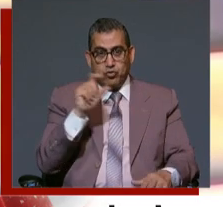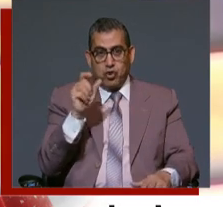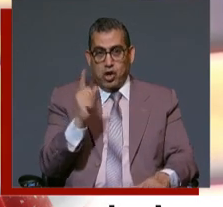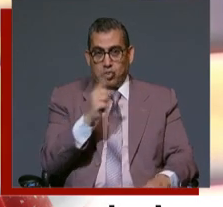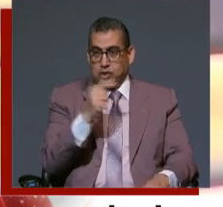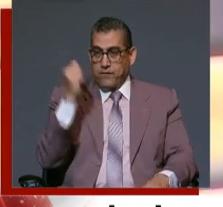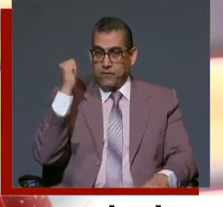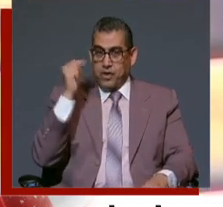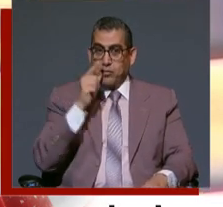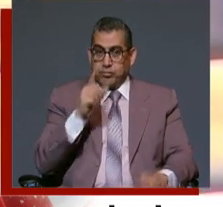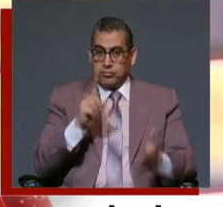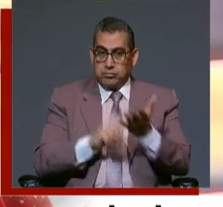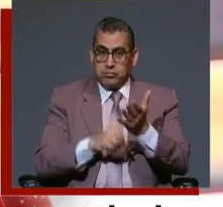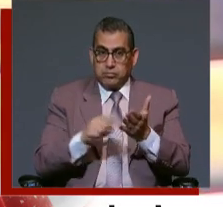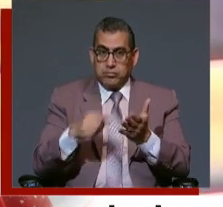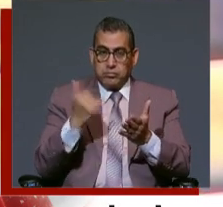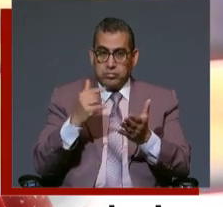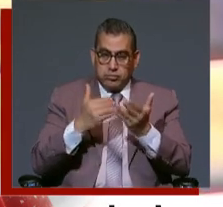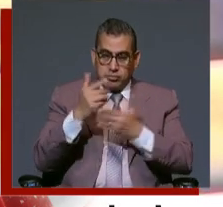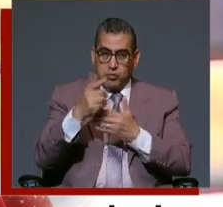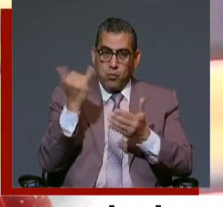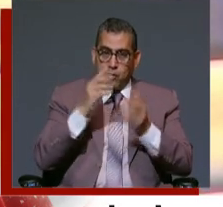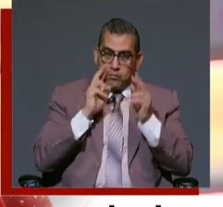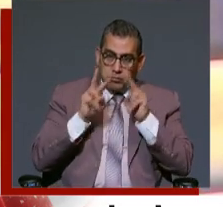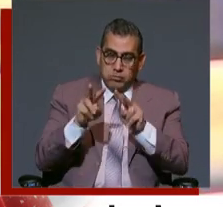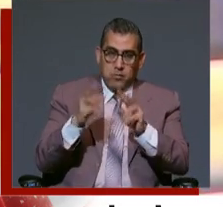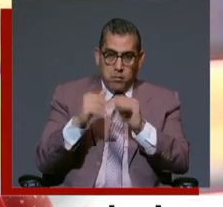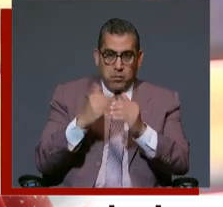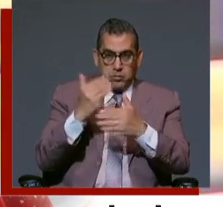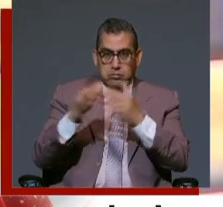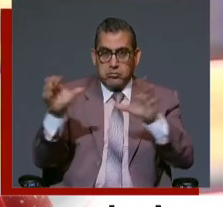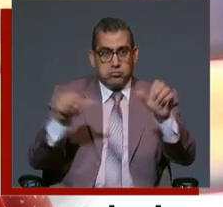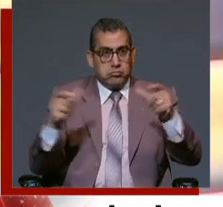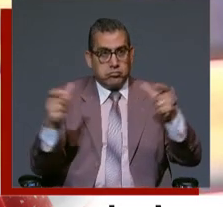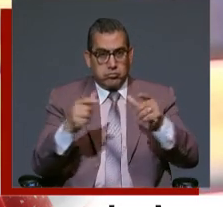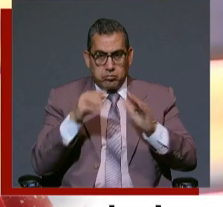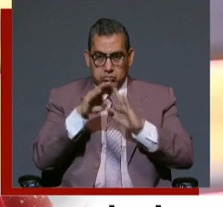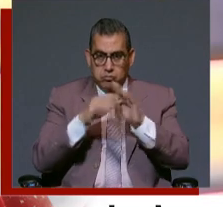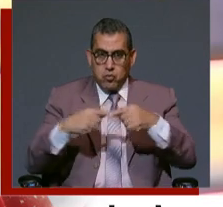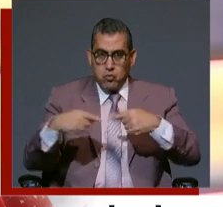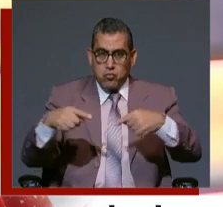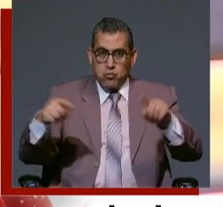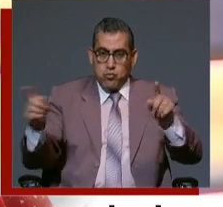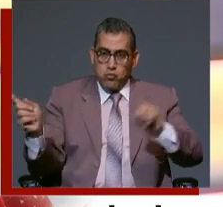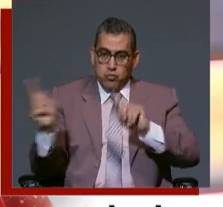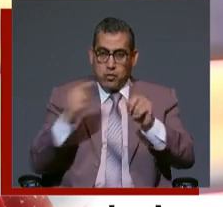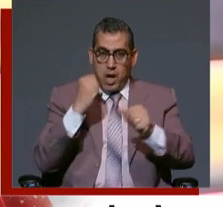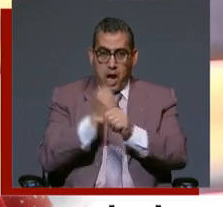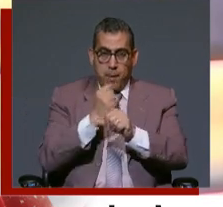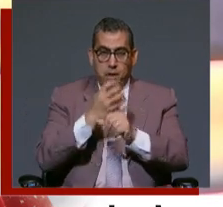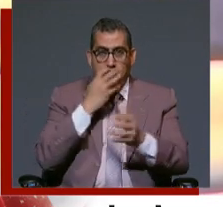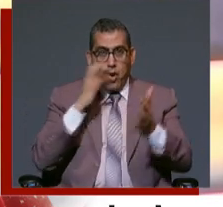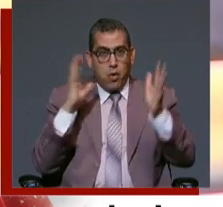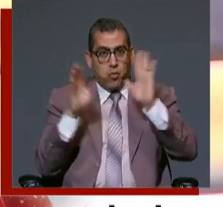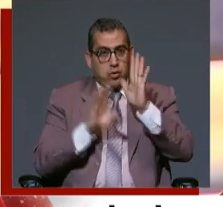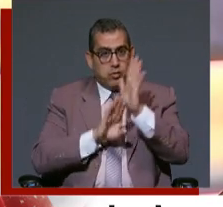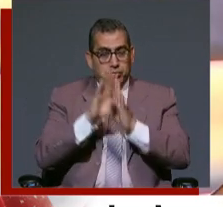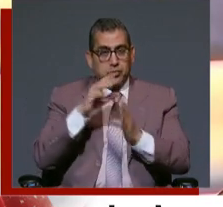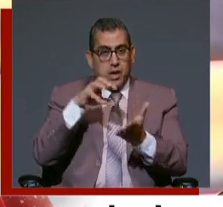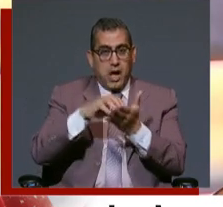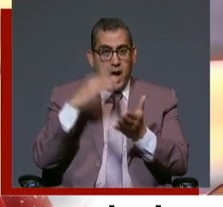الماضي، ليها أيضا خصوصية كبيرة جدا لأن كان التركيز في العمل المناخي على القارة الإفريقية